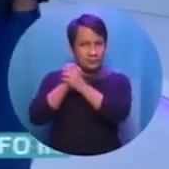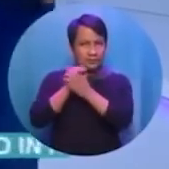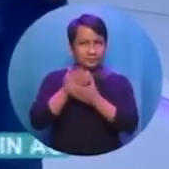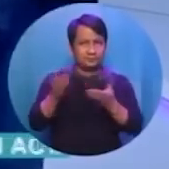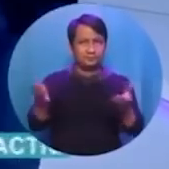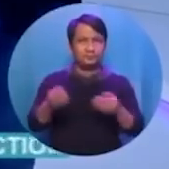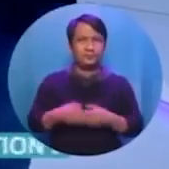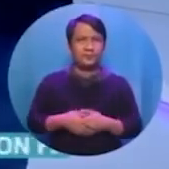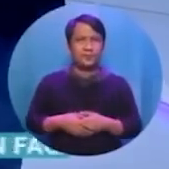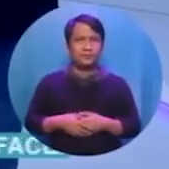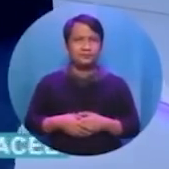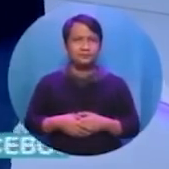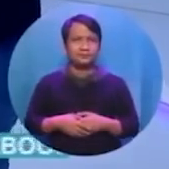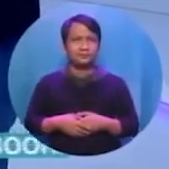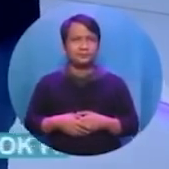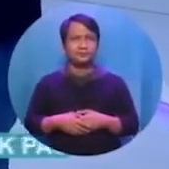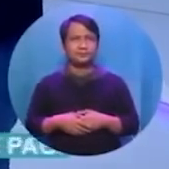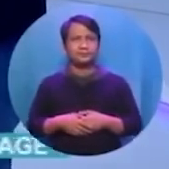ma'am!